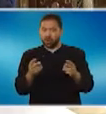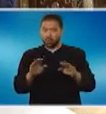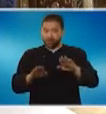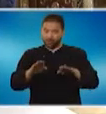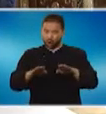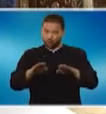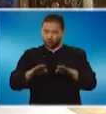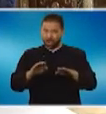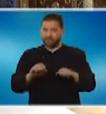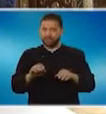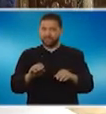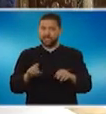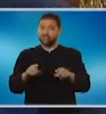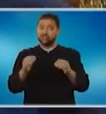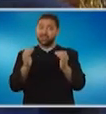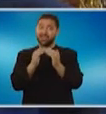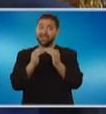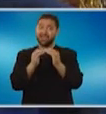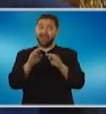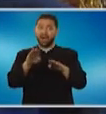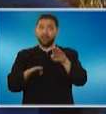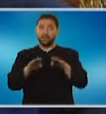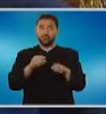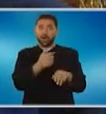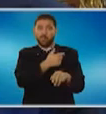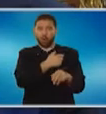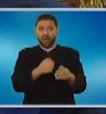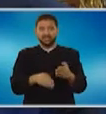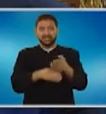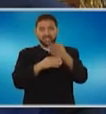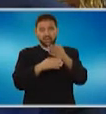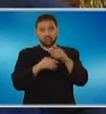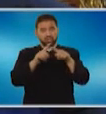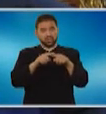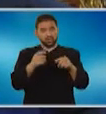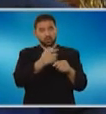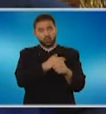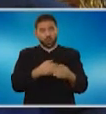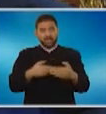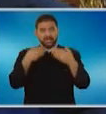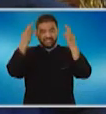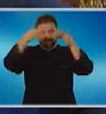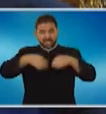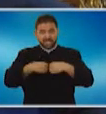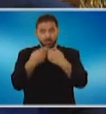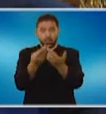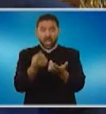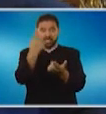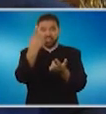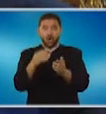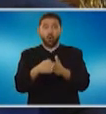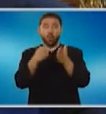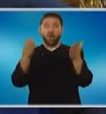și în egală măsură poate el însuși beneficia de ceea ce oferă cartea. De fapt, asta